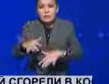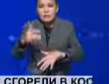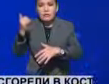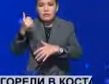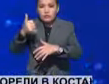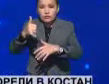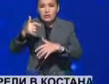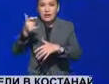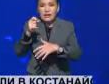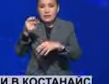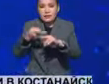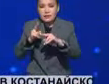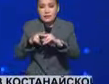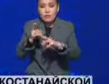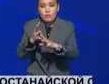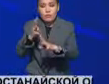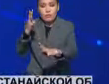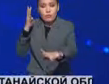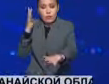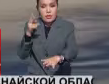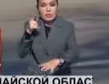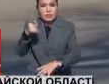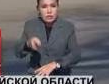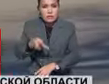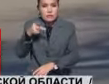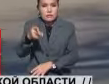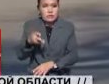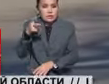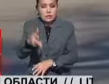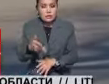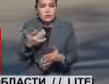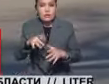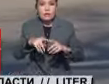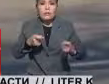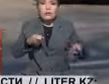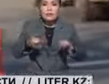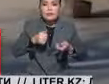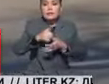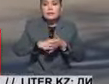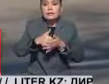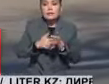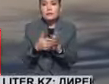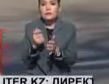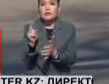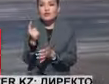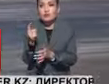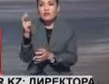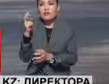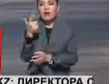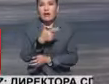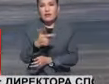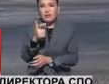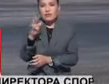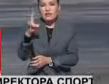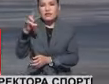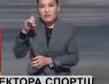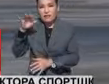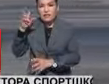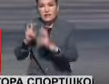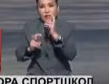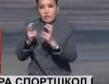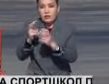жалуются, что приходится часами стоять в очереди. Как рассказали в акимате региона, причиной нехватки стал ремонт на Атырауском нефтеперерабатывающем